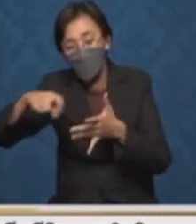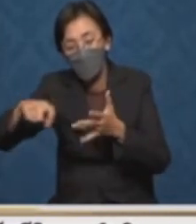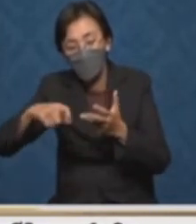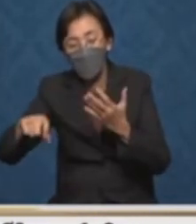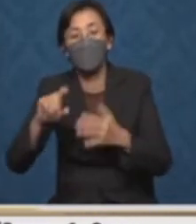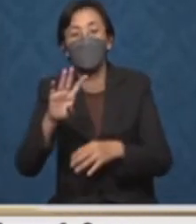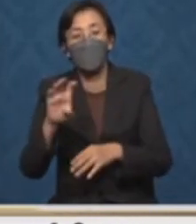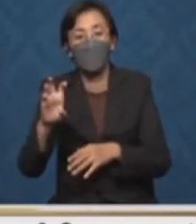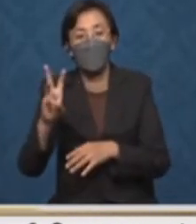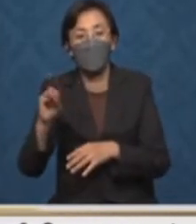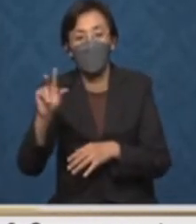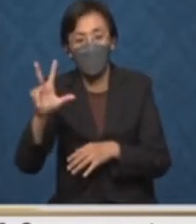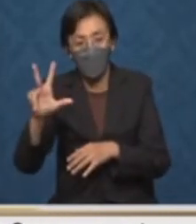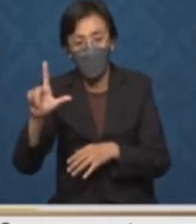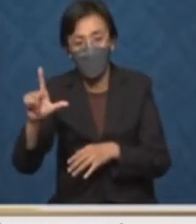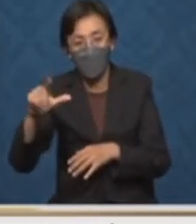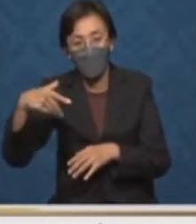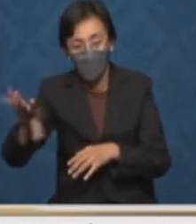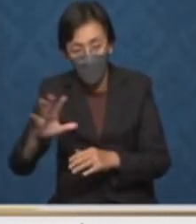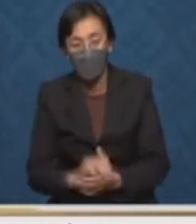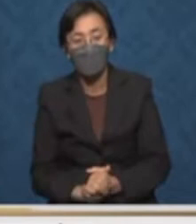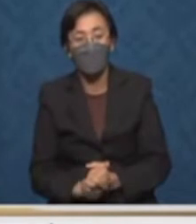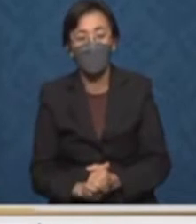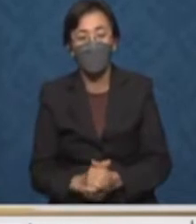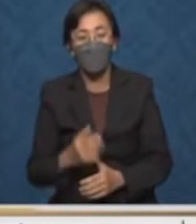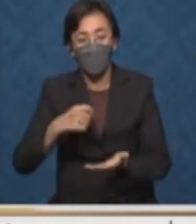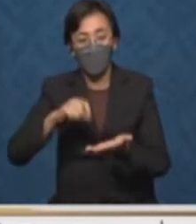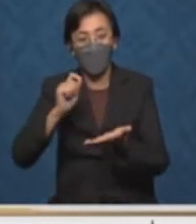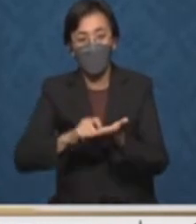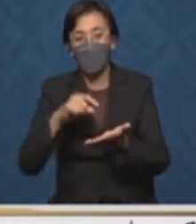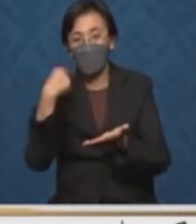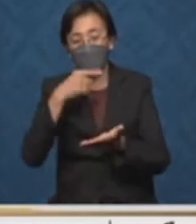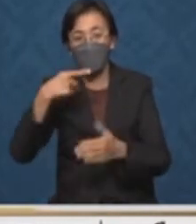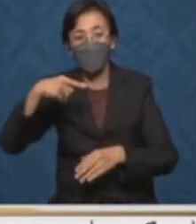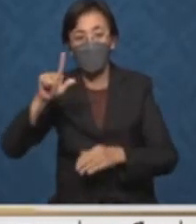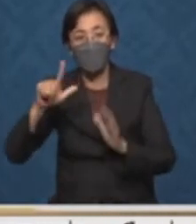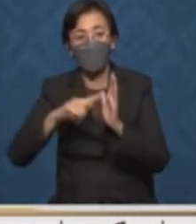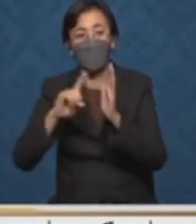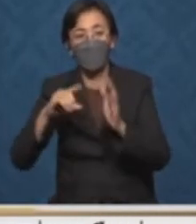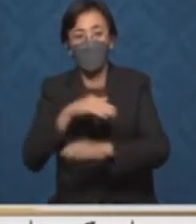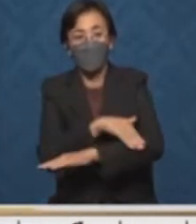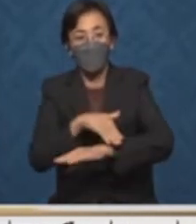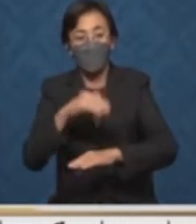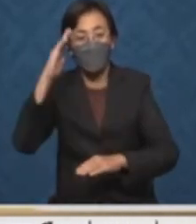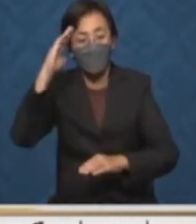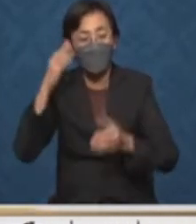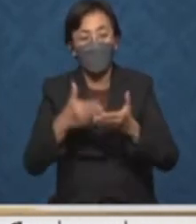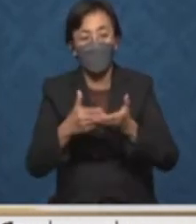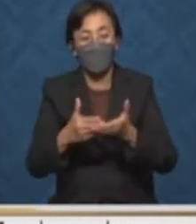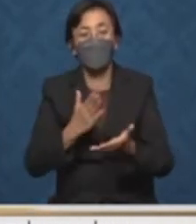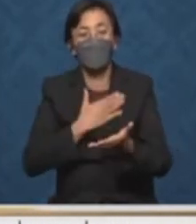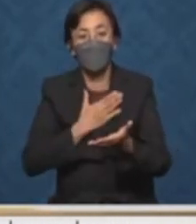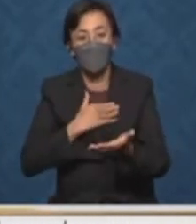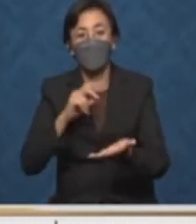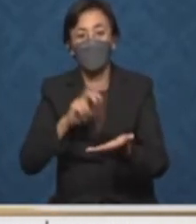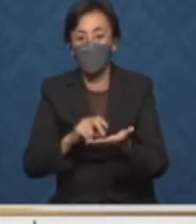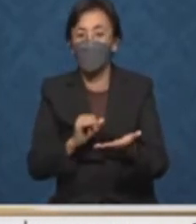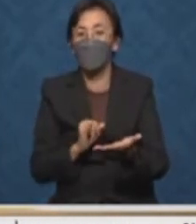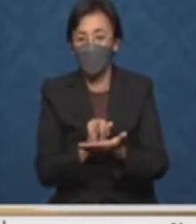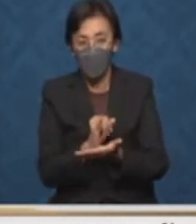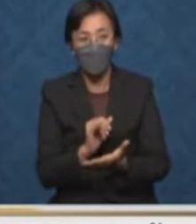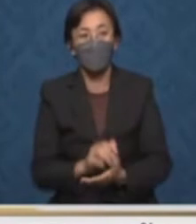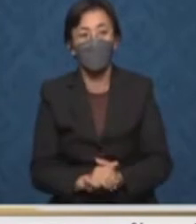ครับท่านประธานฮะคนที่เซ็นมาเนี่ยคือปลัดบัญชีทหารเรือนะครับเป็นเอกสารที่ผมเนี่ยรับรองในความถูกต้องนะ